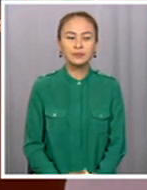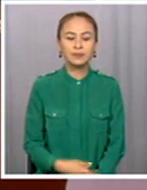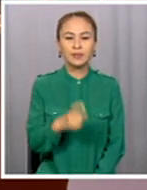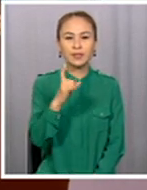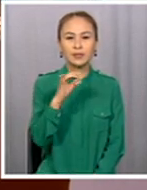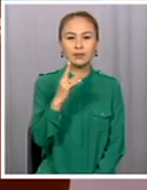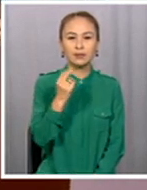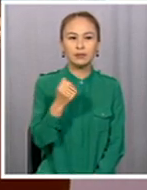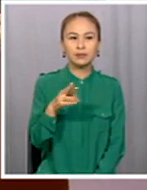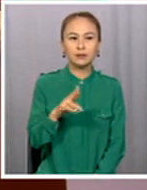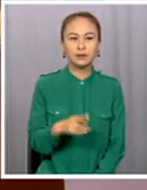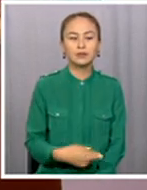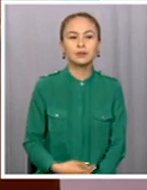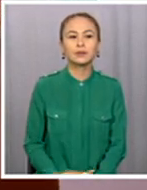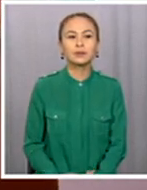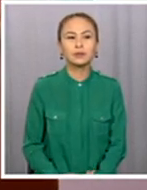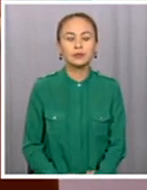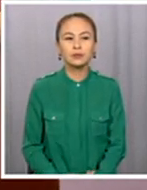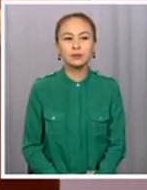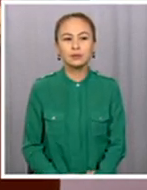Хикая.